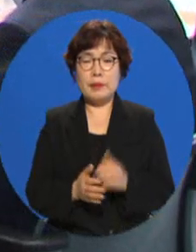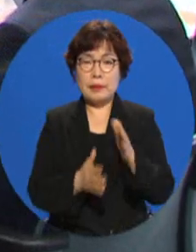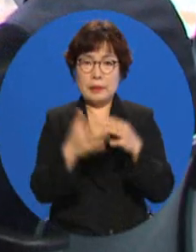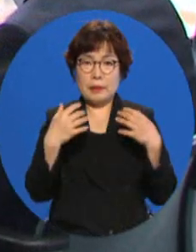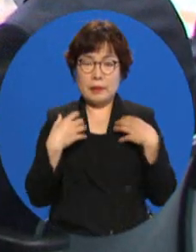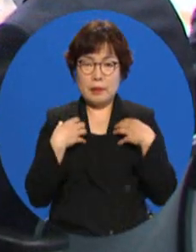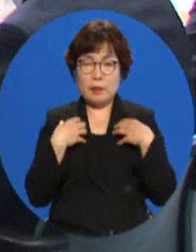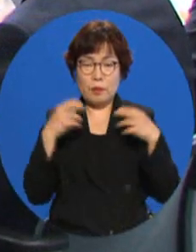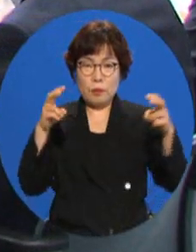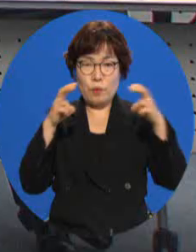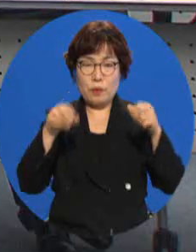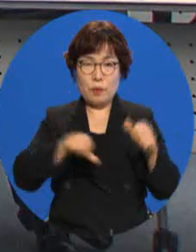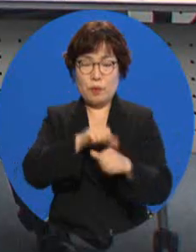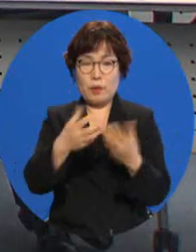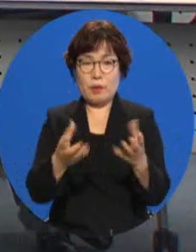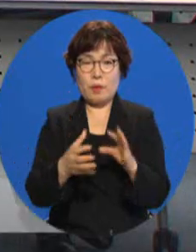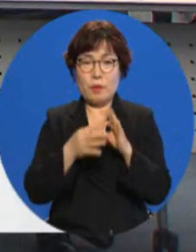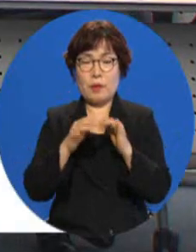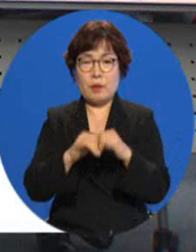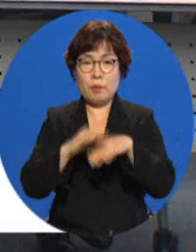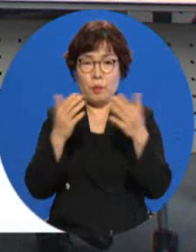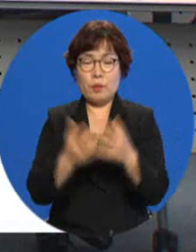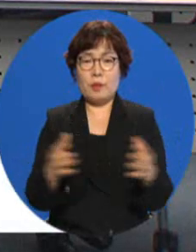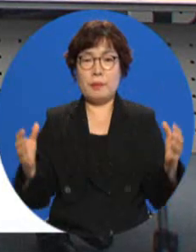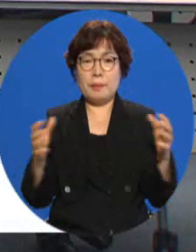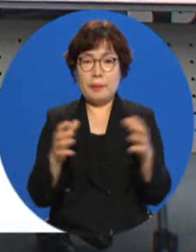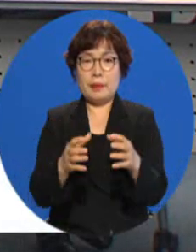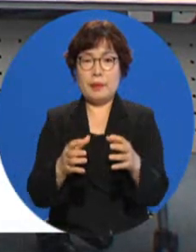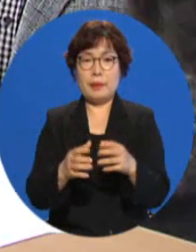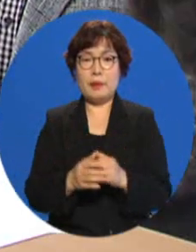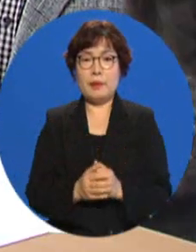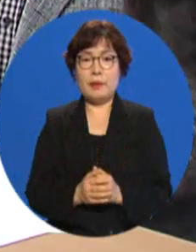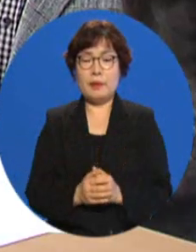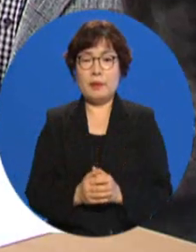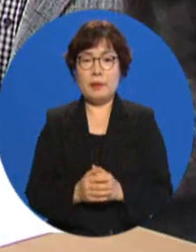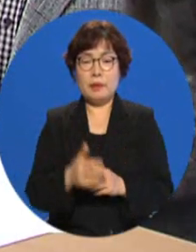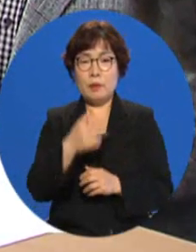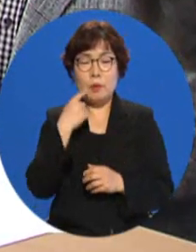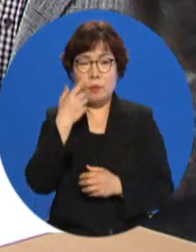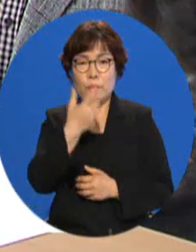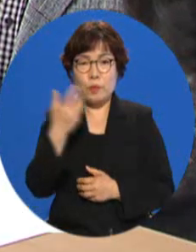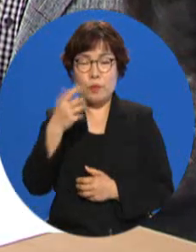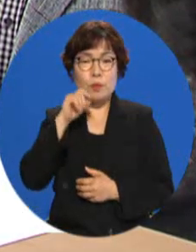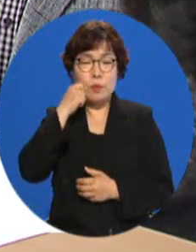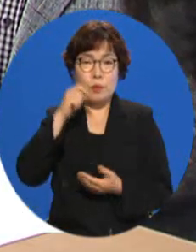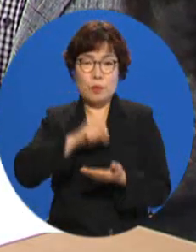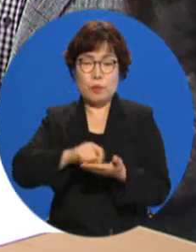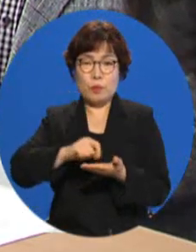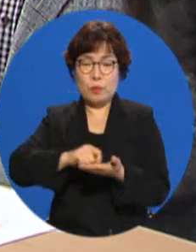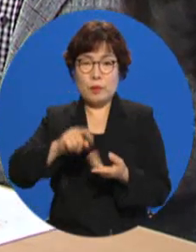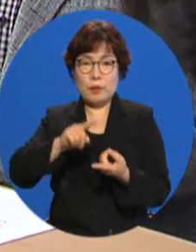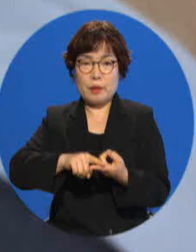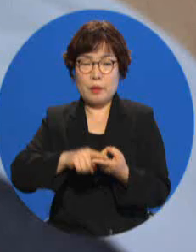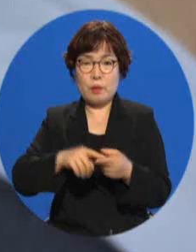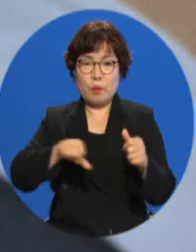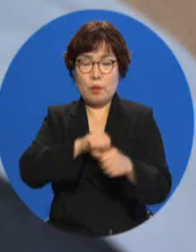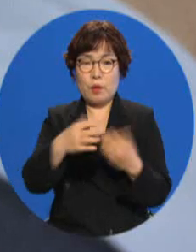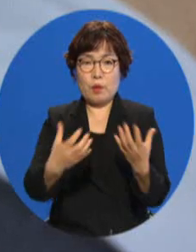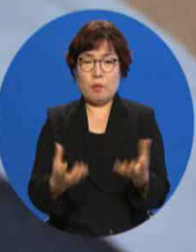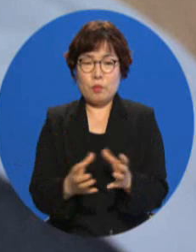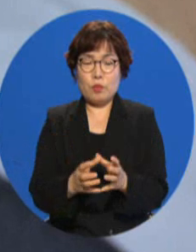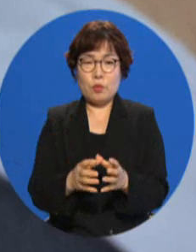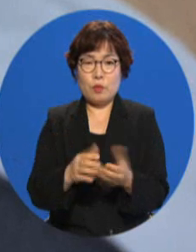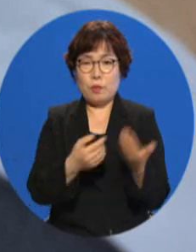지자체와 기업, 환경단체 관계자 등이 한자리에 모였습니다. 대기오염물질 배출농도 조작에 대한 환경부